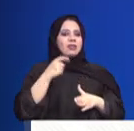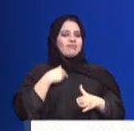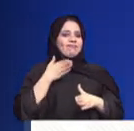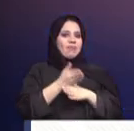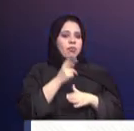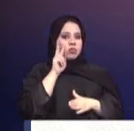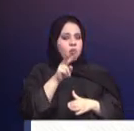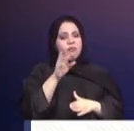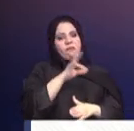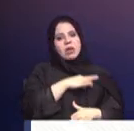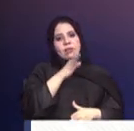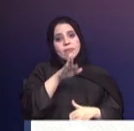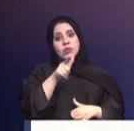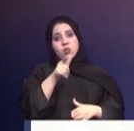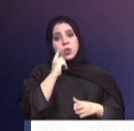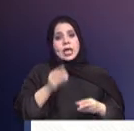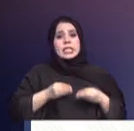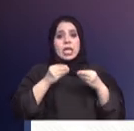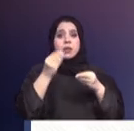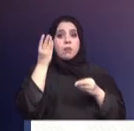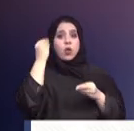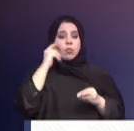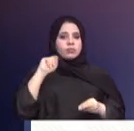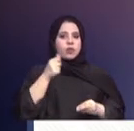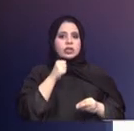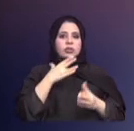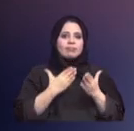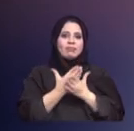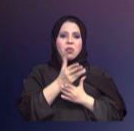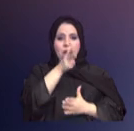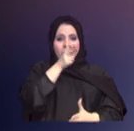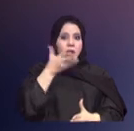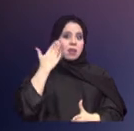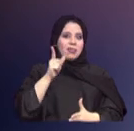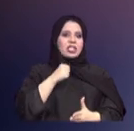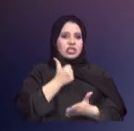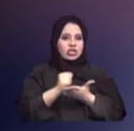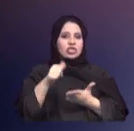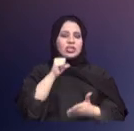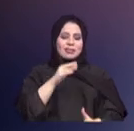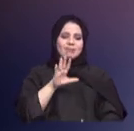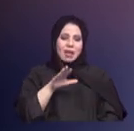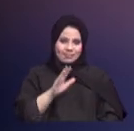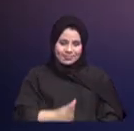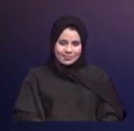اكبر على المشتري في تقديم معلومات مباشره وحديثه